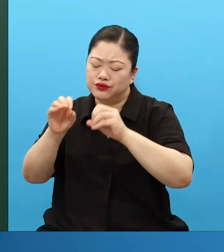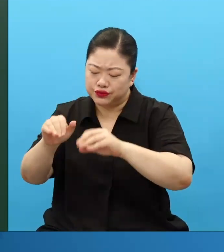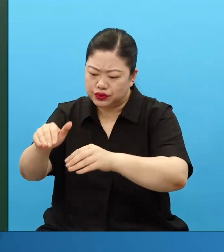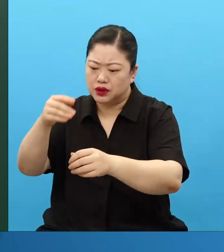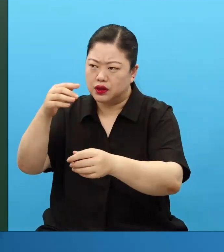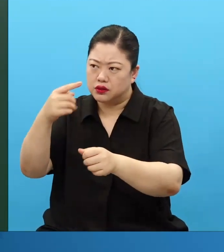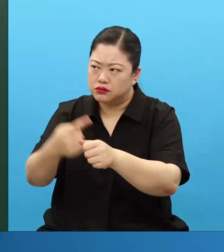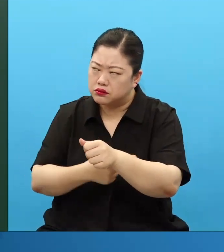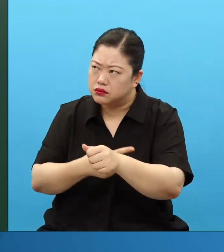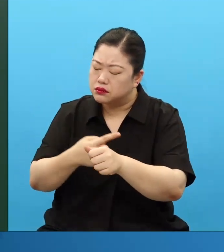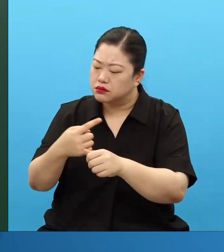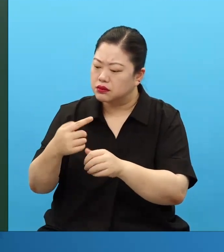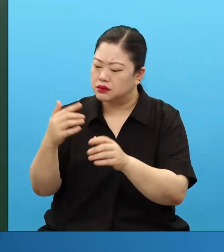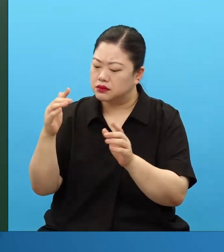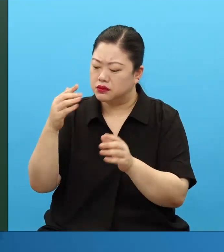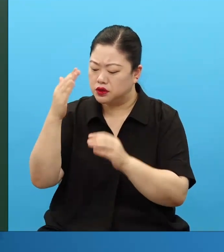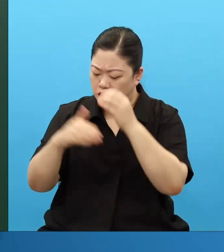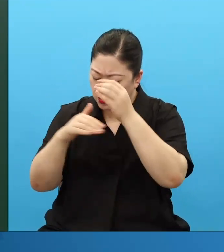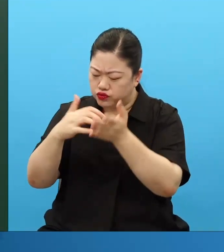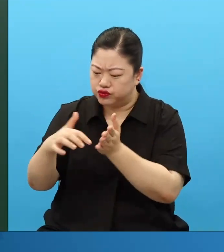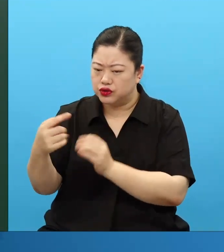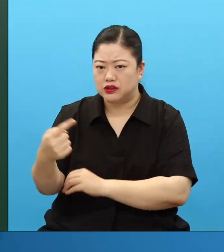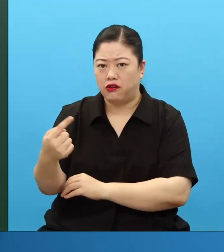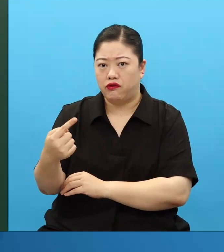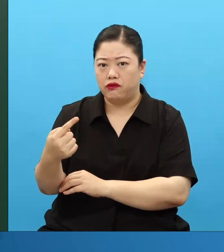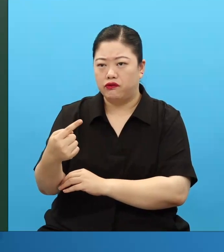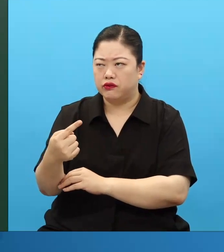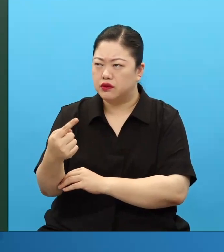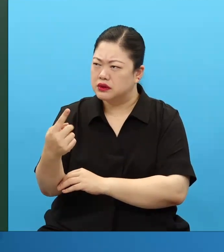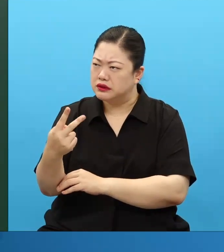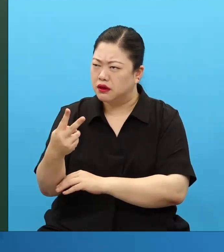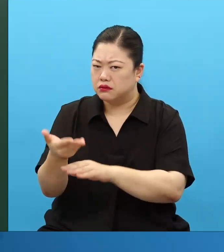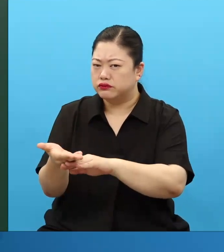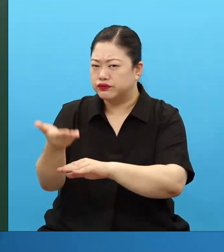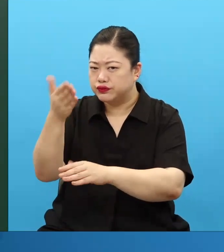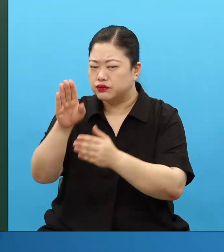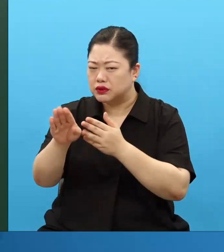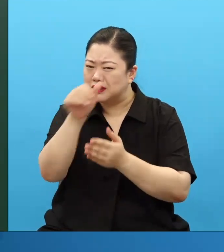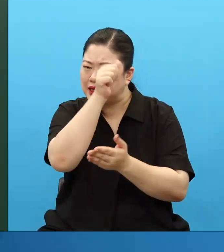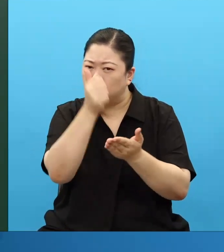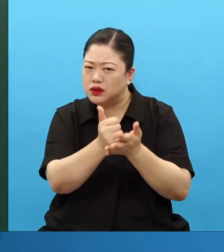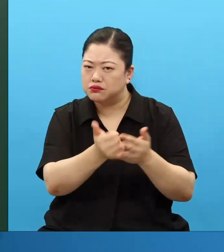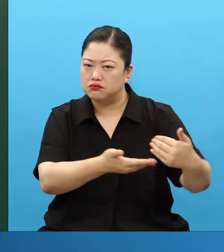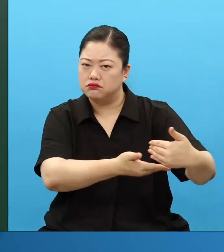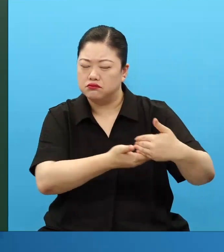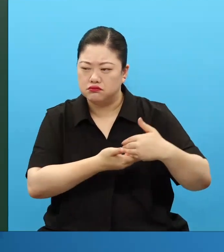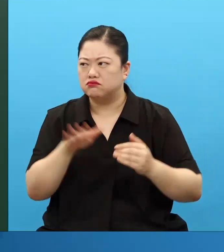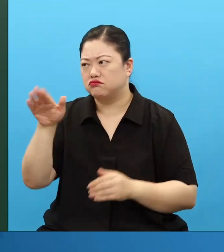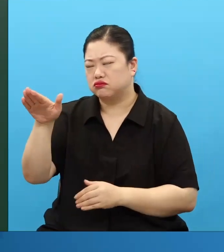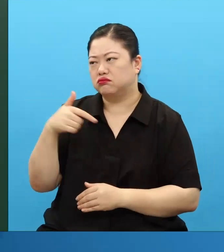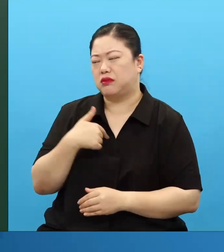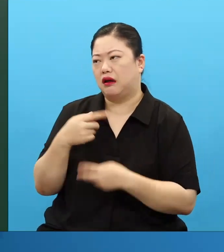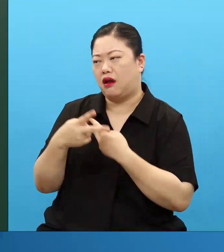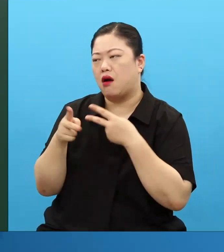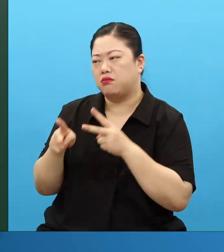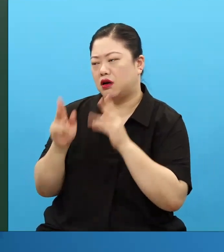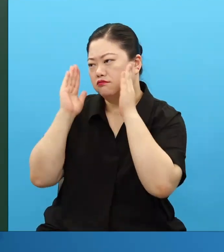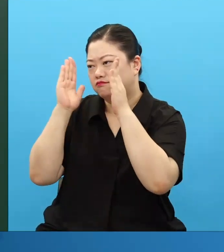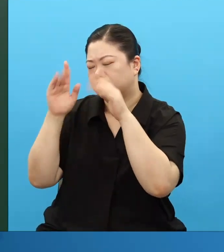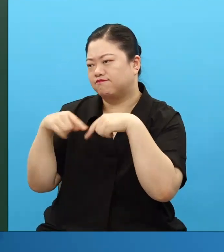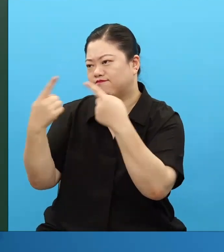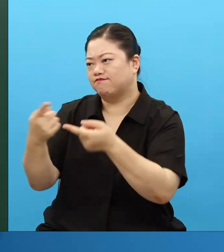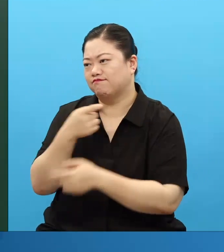되지도 않고 뭐든지 그랬다니까요. I had no answer to prayer, and nothing I did ever worked out. 그러니까 사실 내가 복음을 모르고 기도를 몰랐던 거예요. But honestly, I did